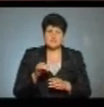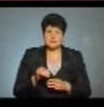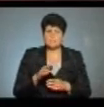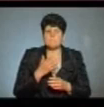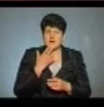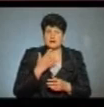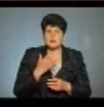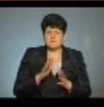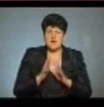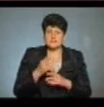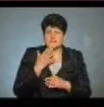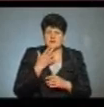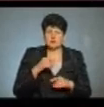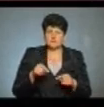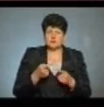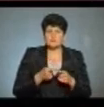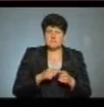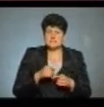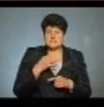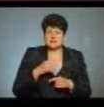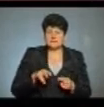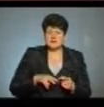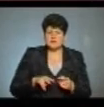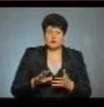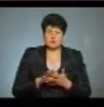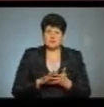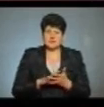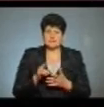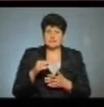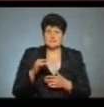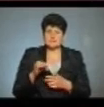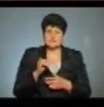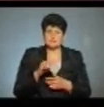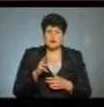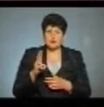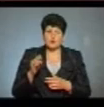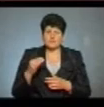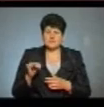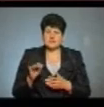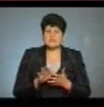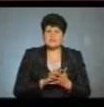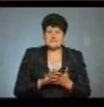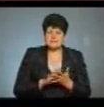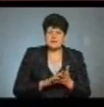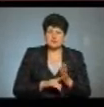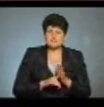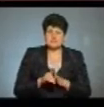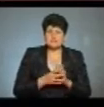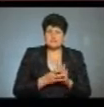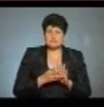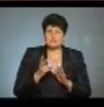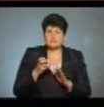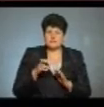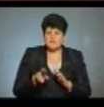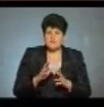директор підприємства профілактичних дезінфекцій Ігор М'яковський. Дезінфекцію розпочали 9 квітня із парку Шевченка. Планують кропити також